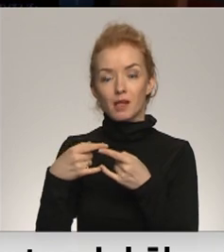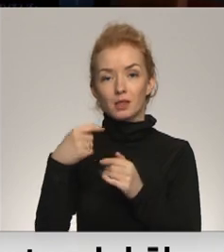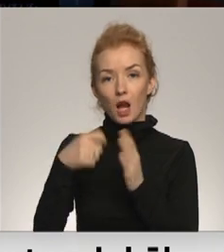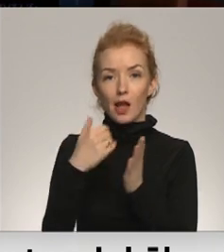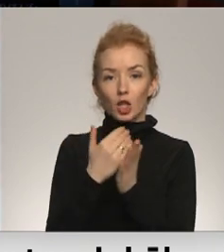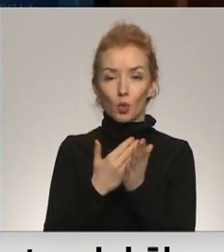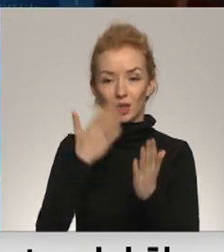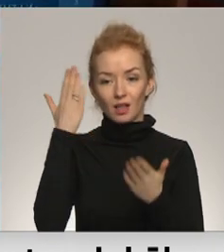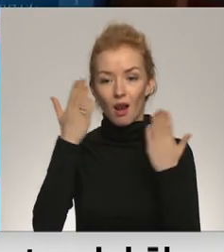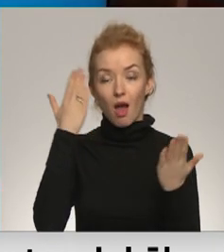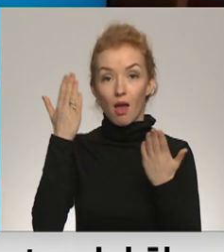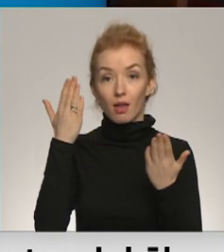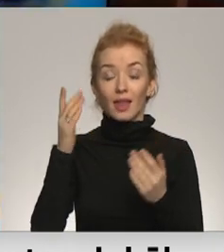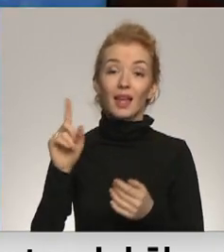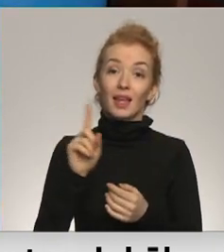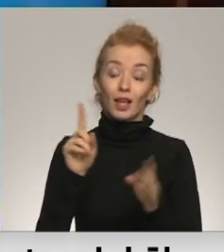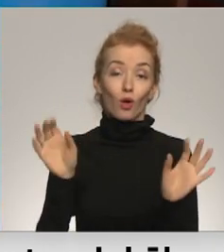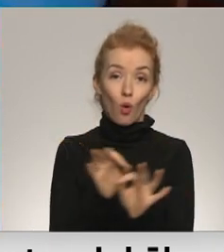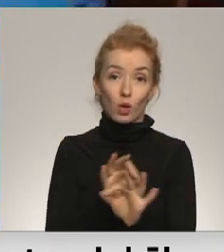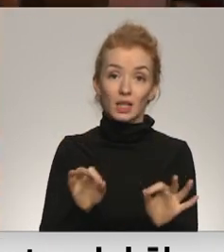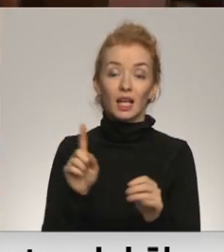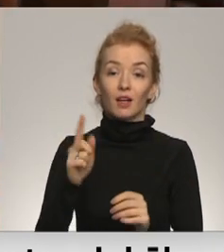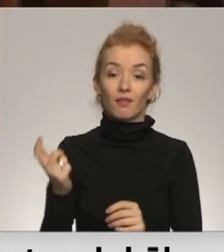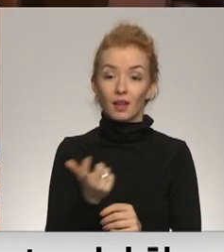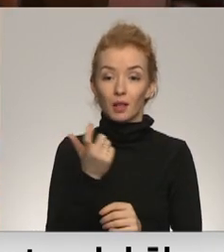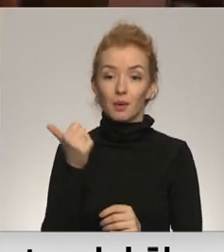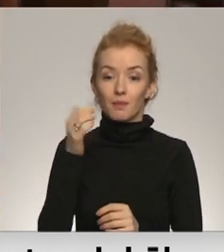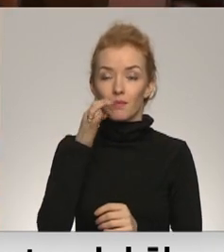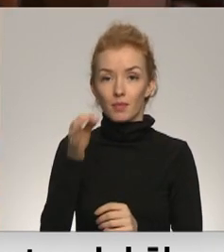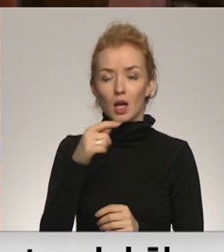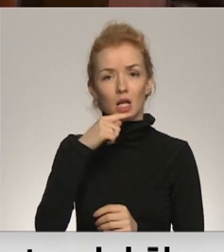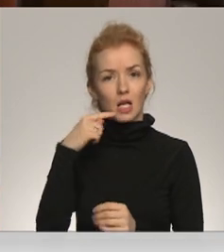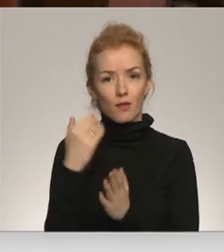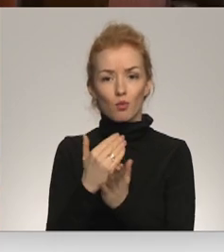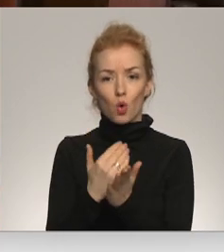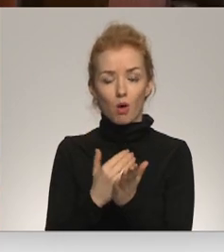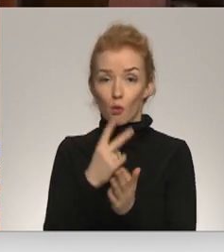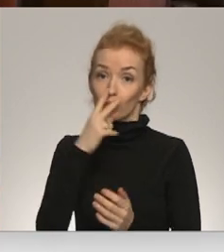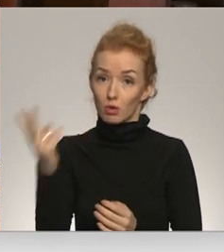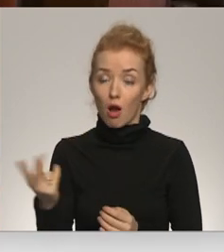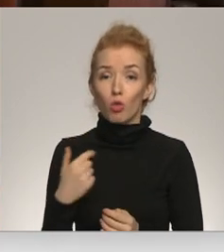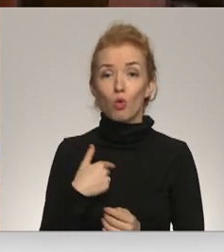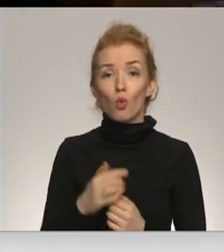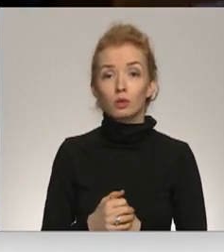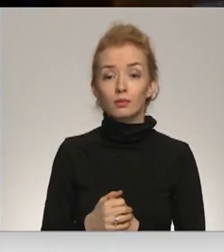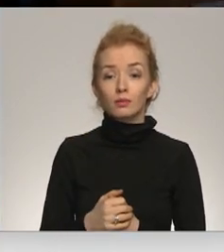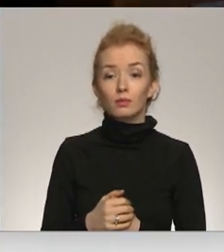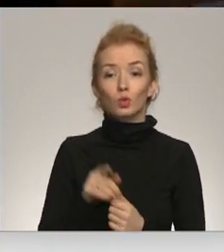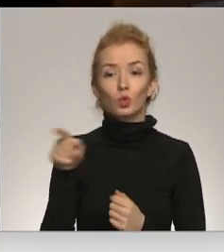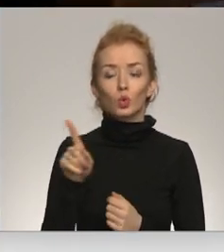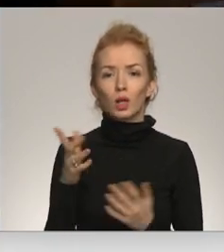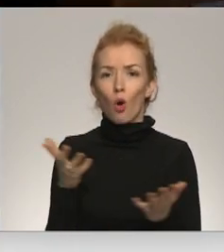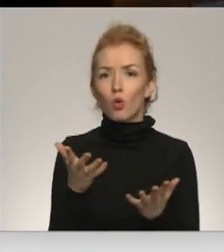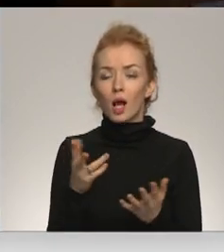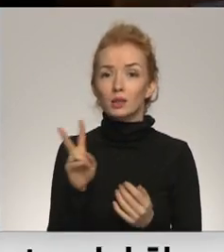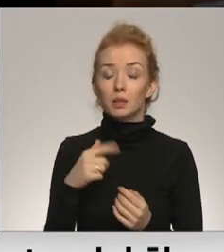izklaides programmas. Ir koncerti, ir arī filmas. Krieviju programmu es skatos, jo tur ir kaut kas,